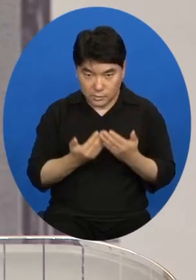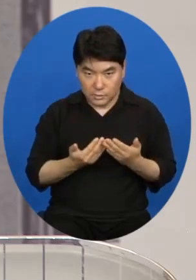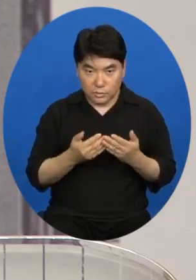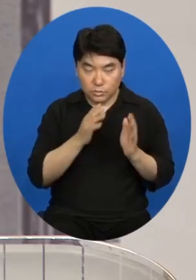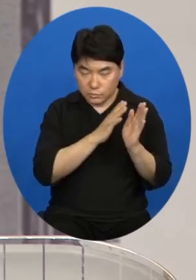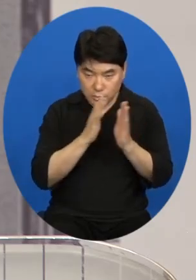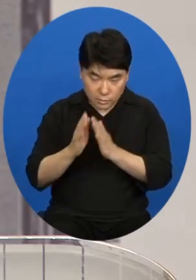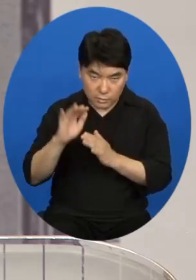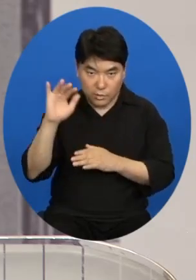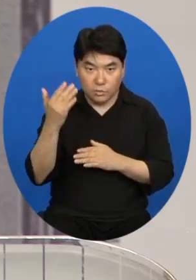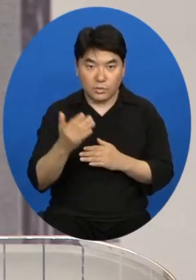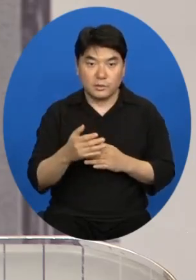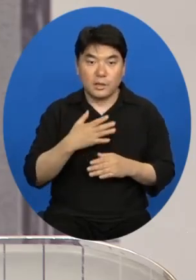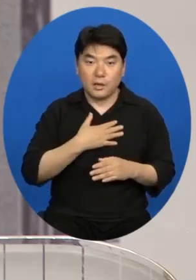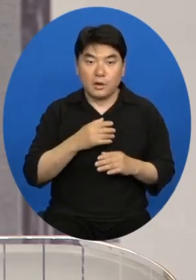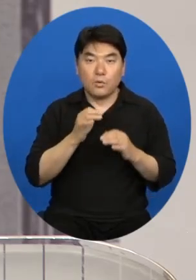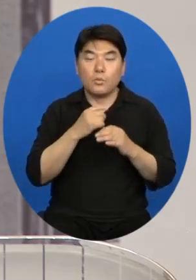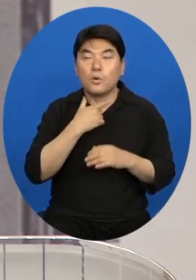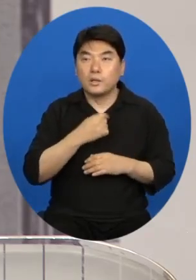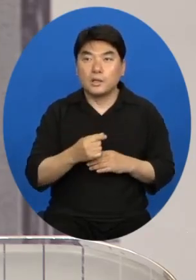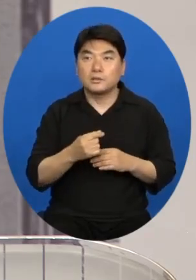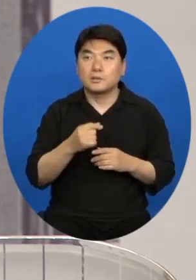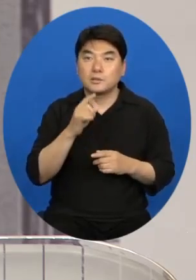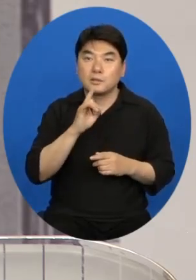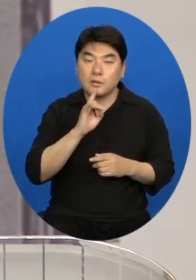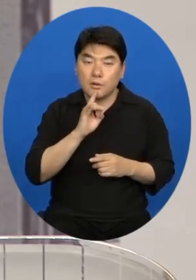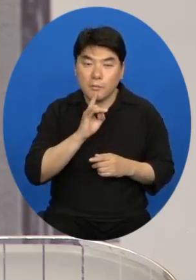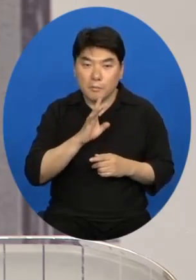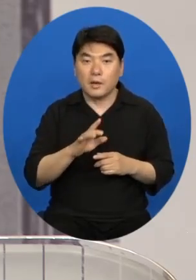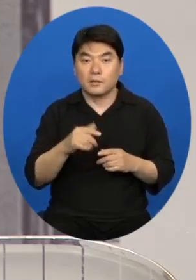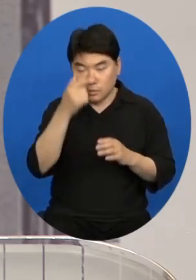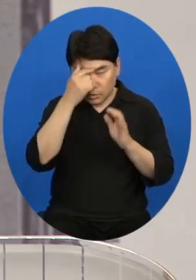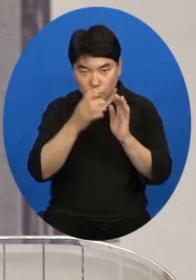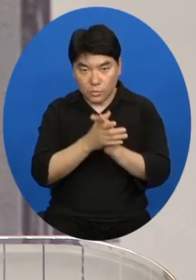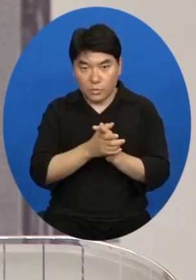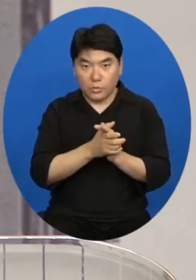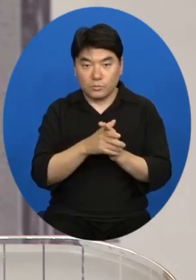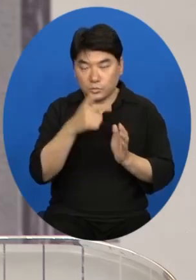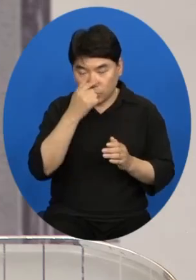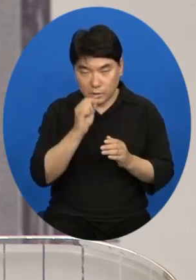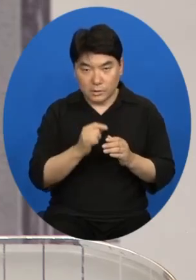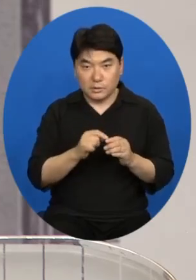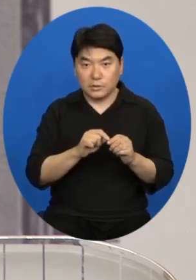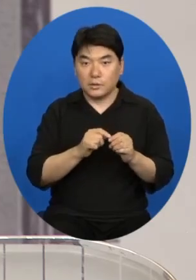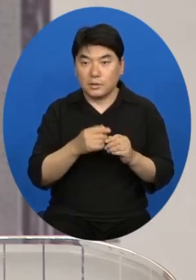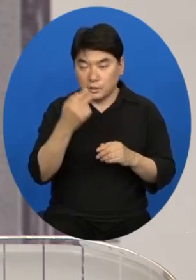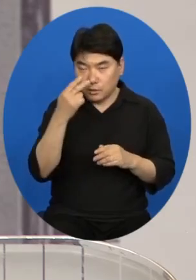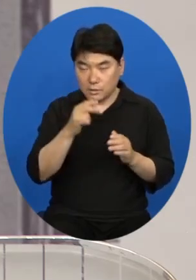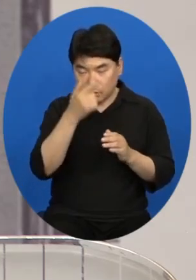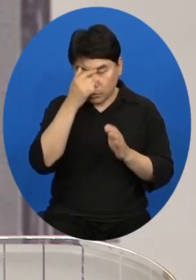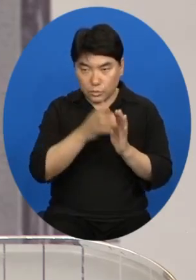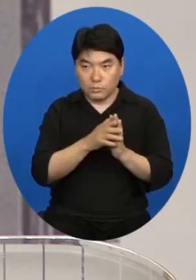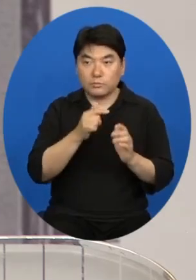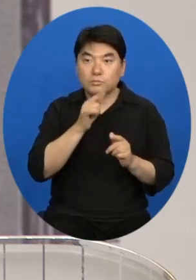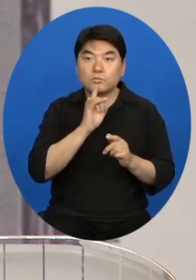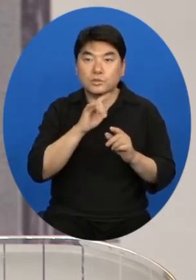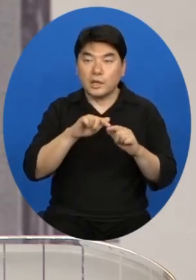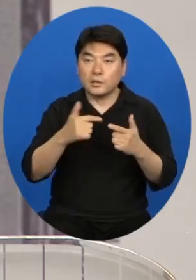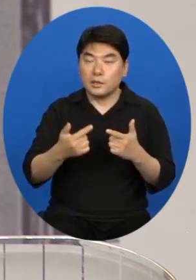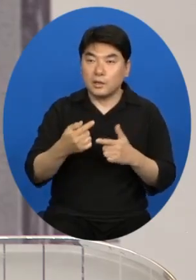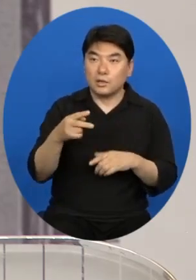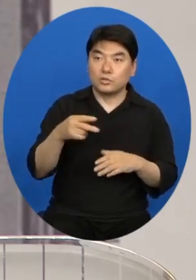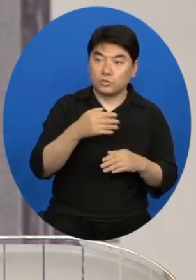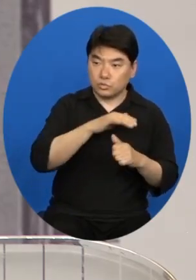하시고 제가 원하는 것만 간구했던 저의 부족한 기도에서 이제는 주변 사람들을 돌아보고 그들을 위해서